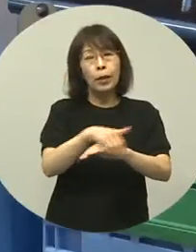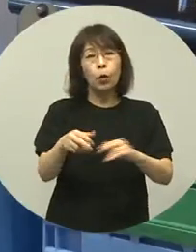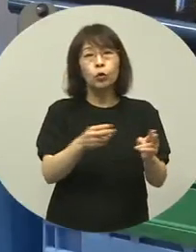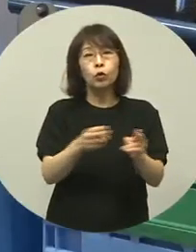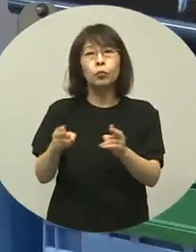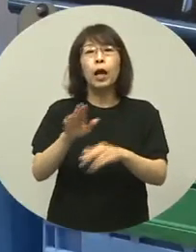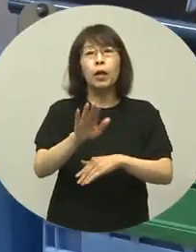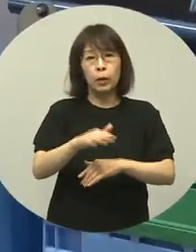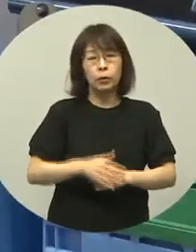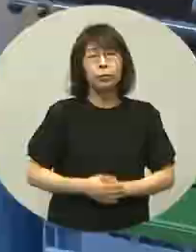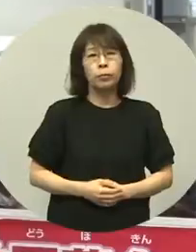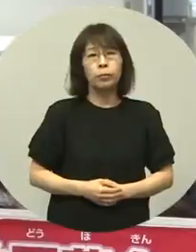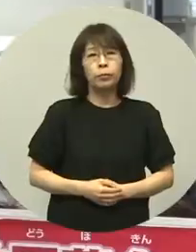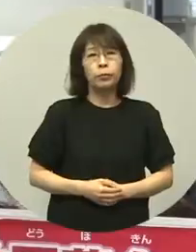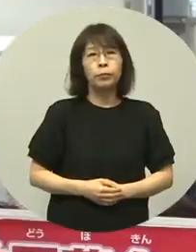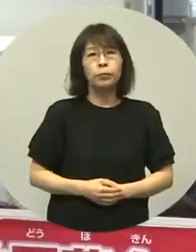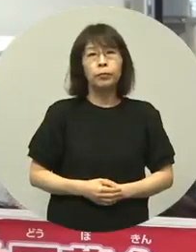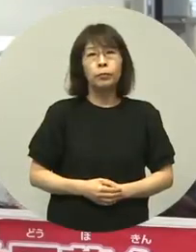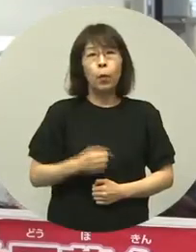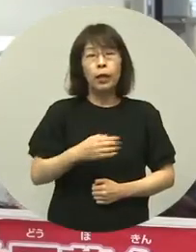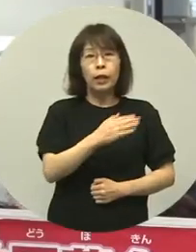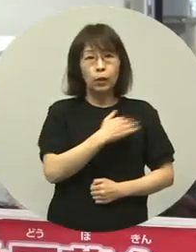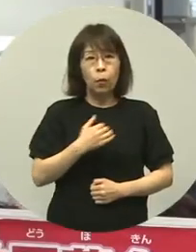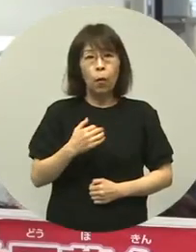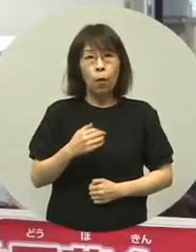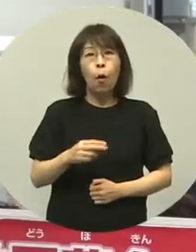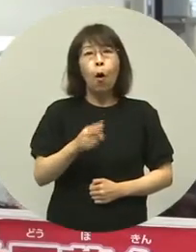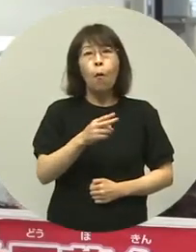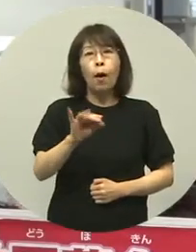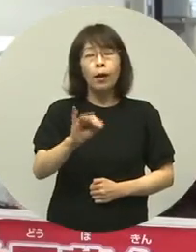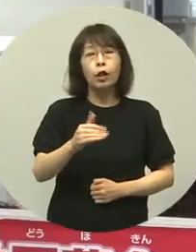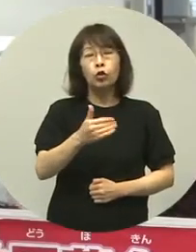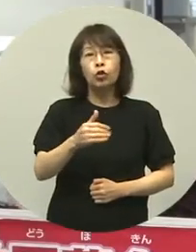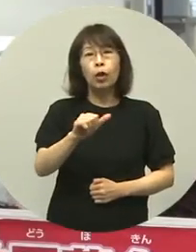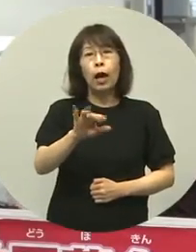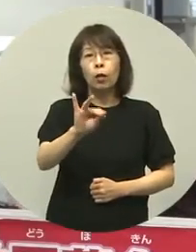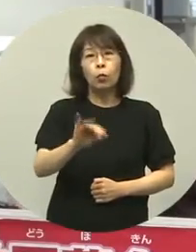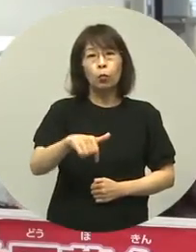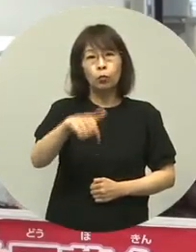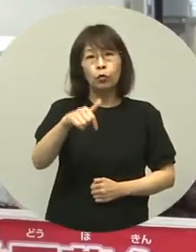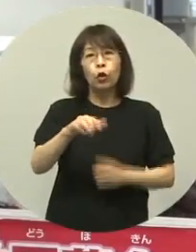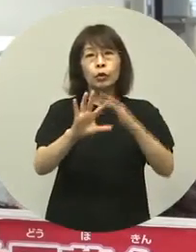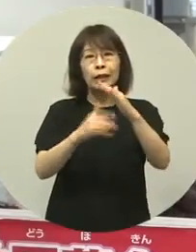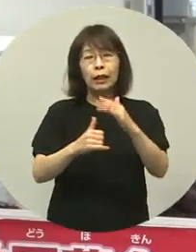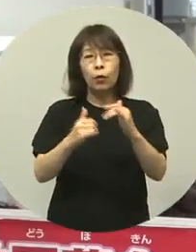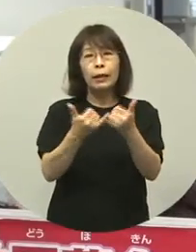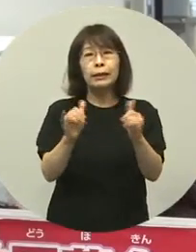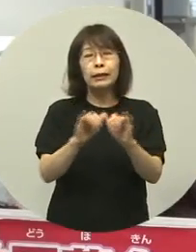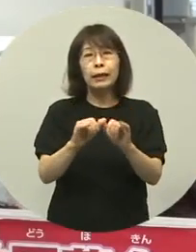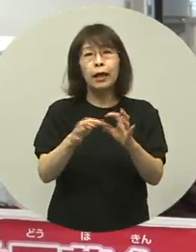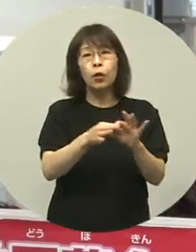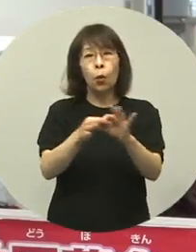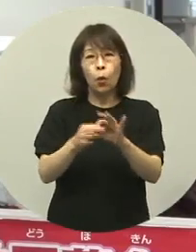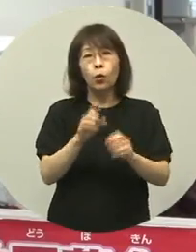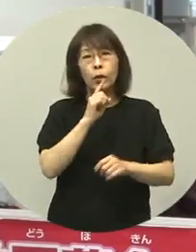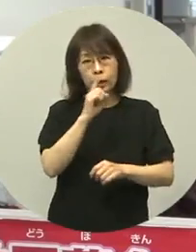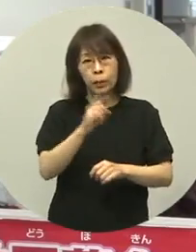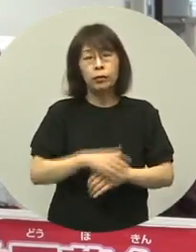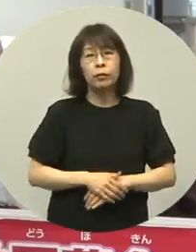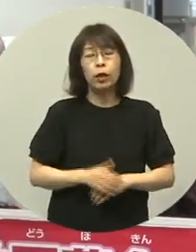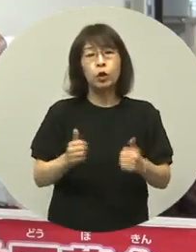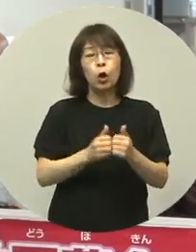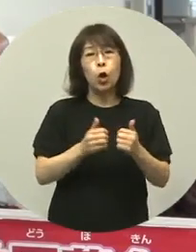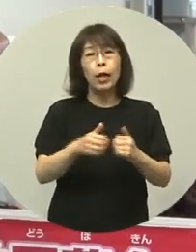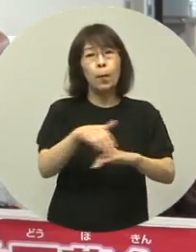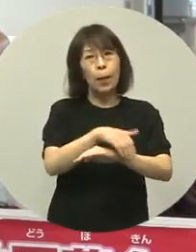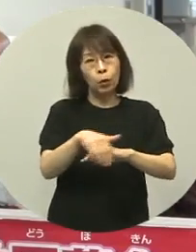ています。 私どもの方の窓口、バックアップ藤沢社協という名前で相談窓口を作っております